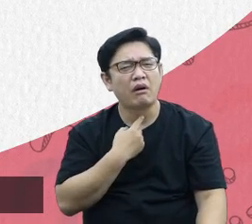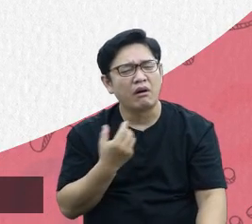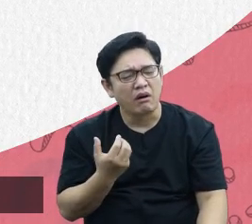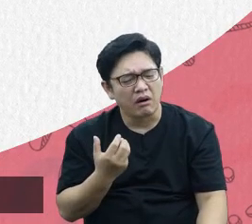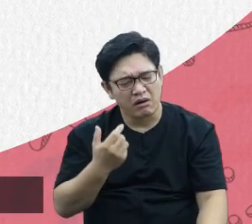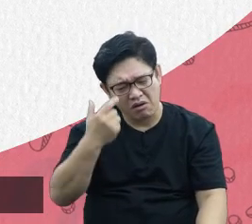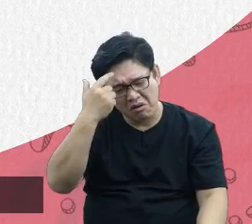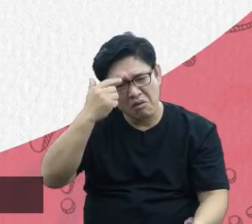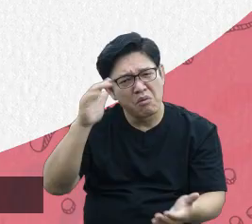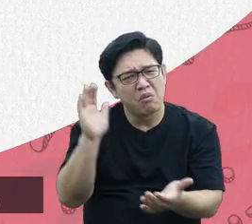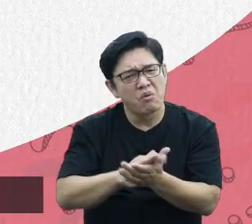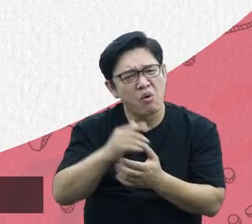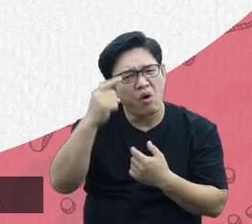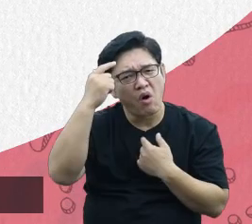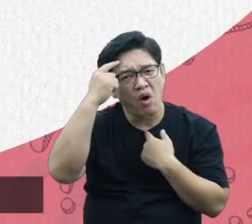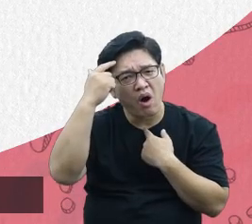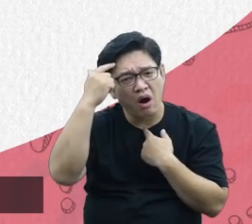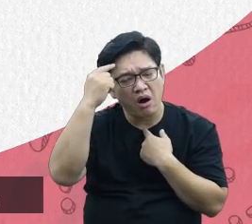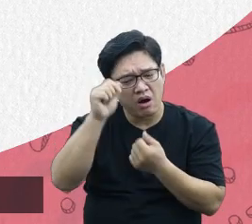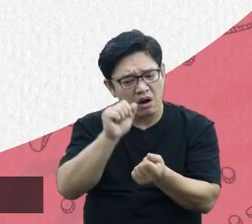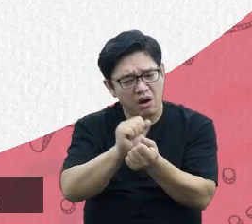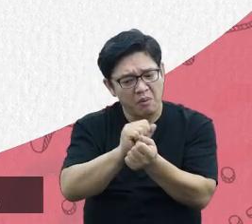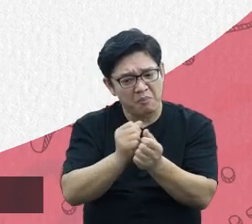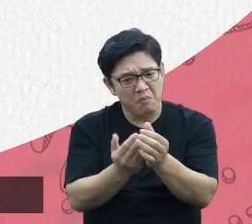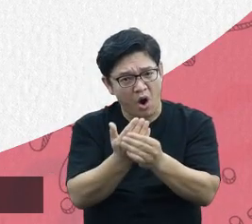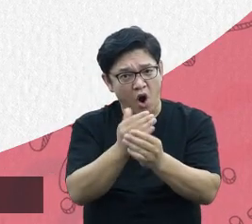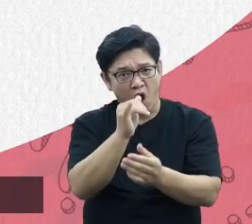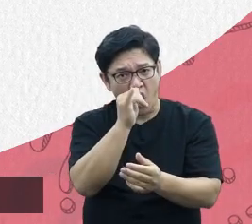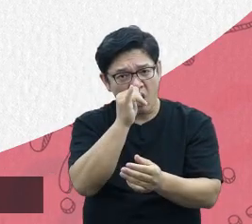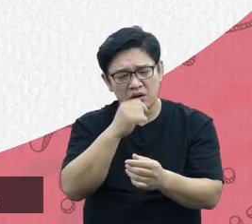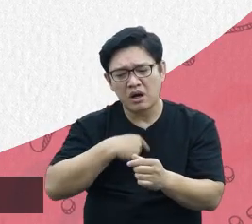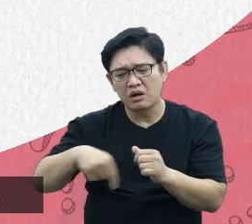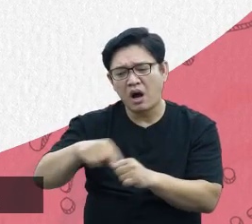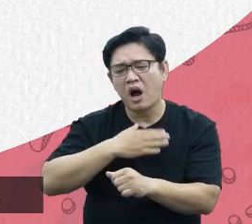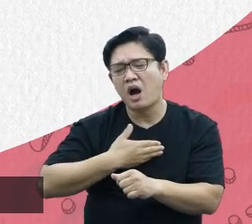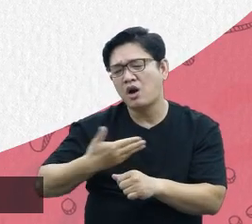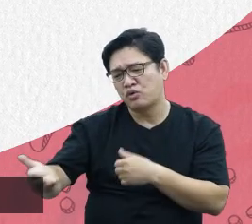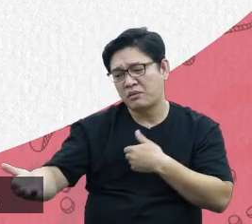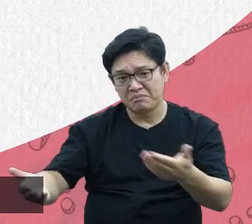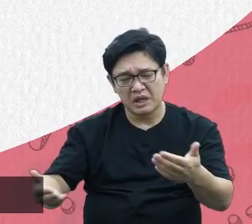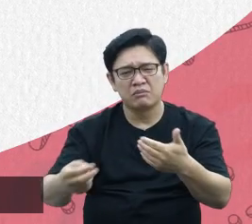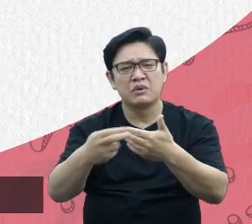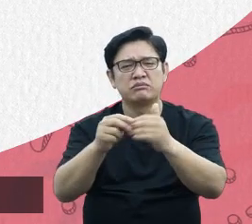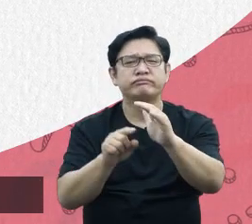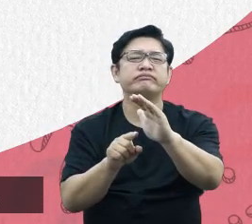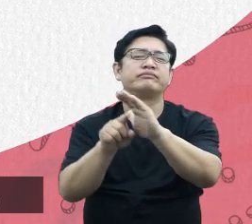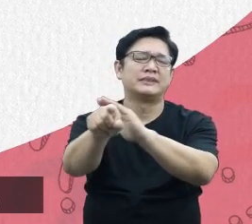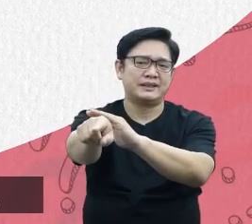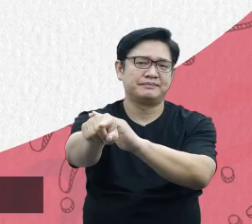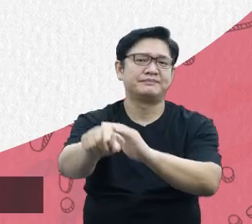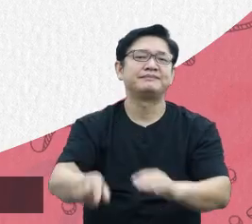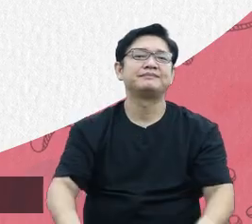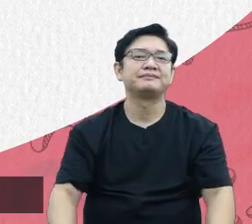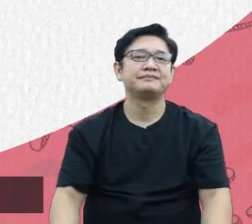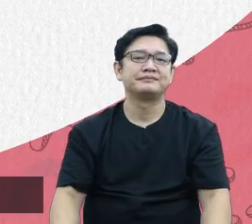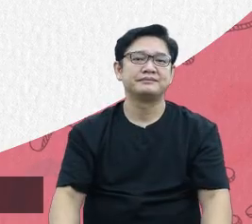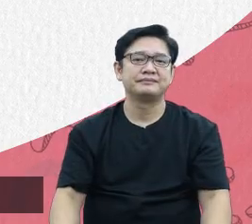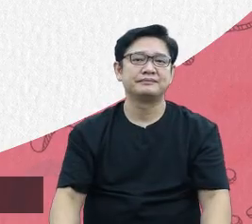목이 아프거나 열이 나는 등 감염병 증상이 나타나면 주변에 알리고 병원에 갑니다.